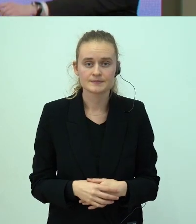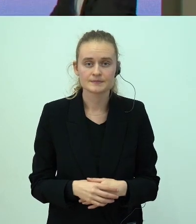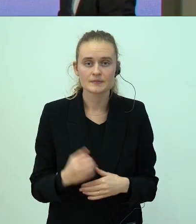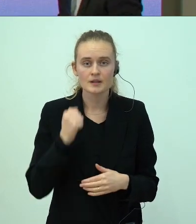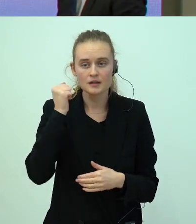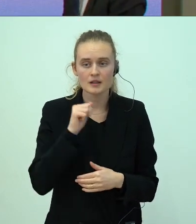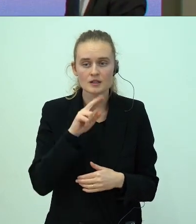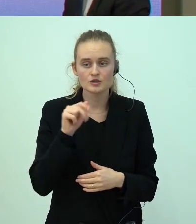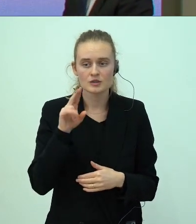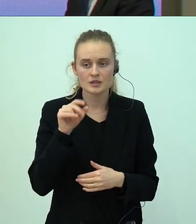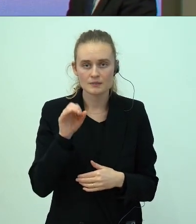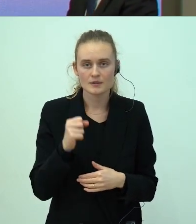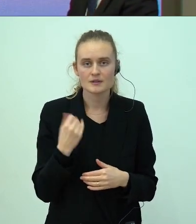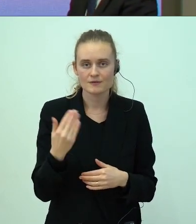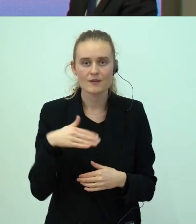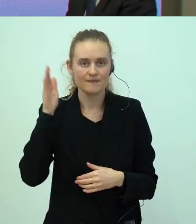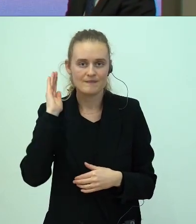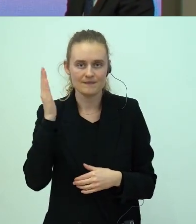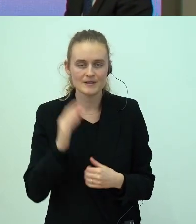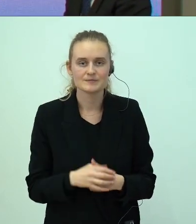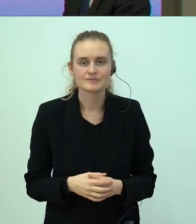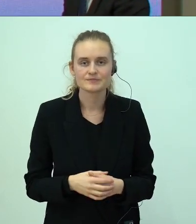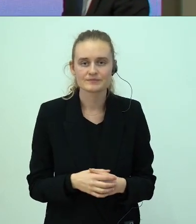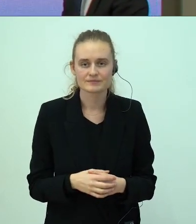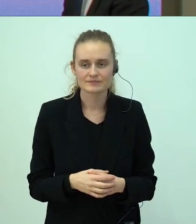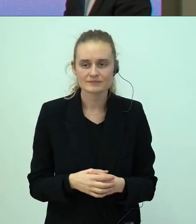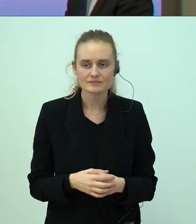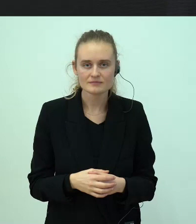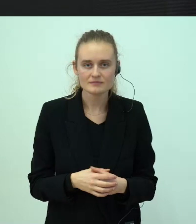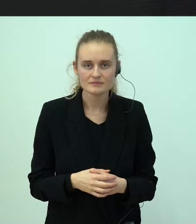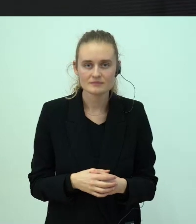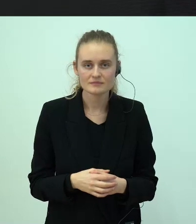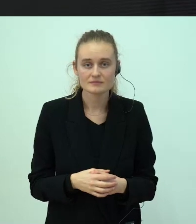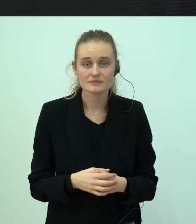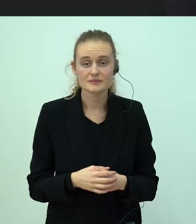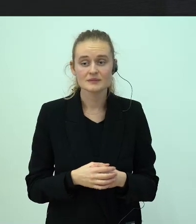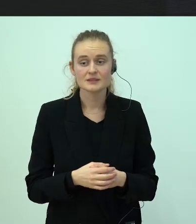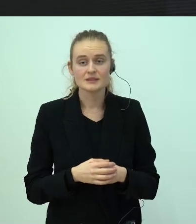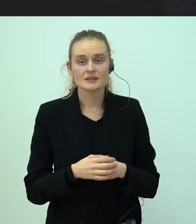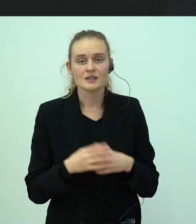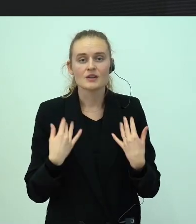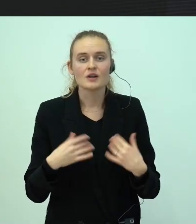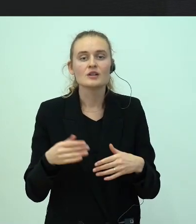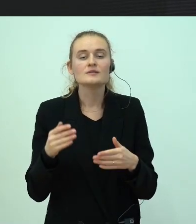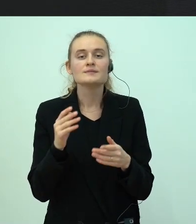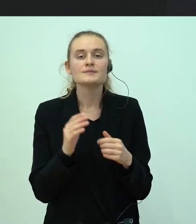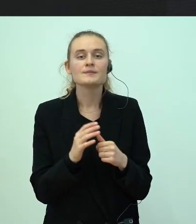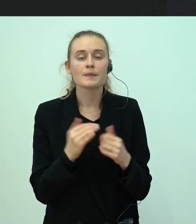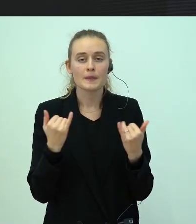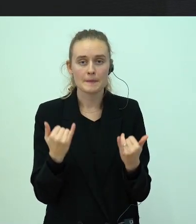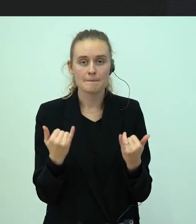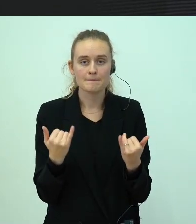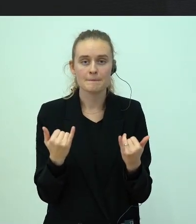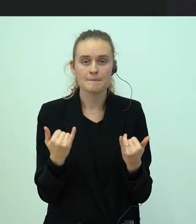Dėkoju, Žygimantai, už labai aistringą kalbą. Na, jūs tikiuosi neprašote mūsų eiti į naują kryžiaus žygį. O